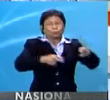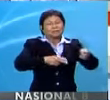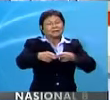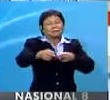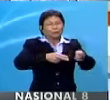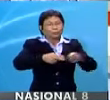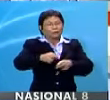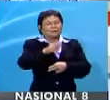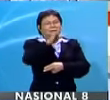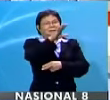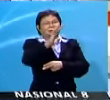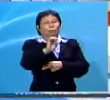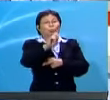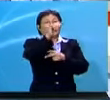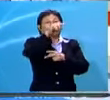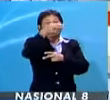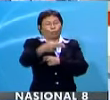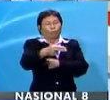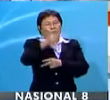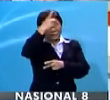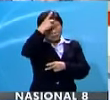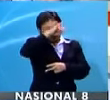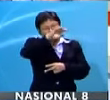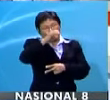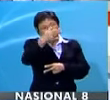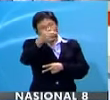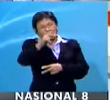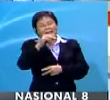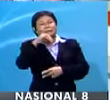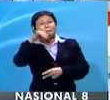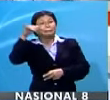pegawai eksekutif tabung Haji Datuk Johan